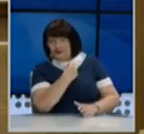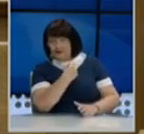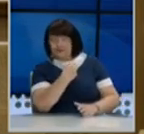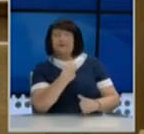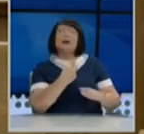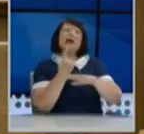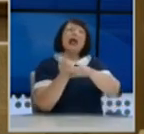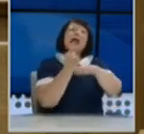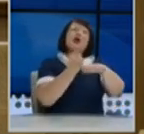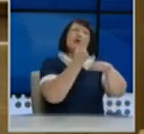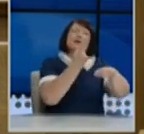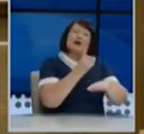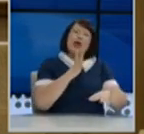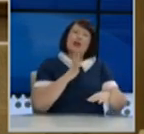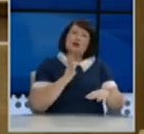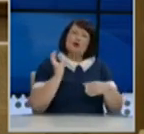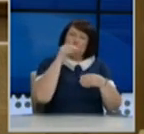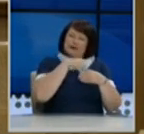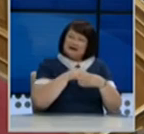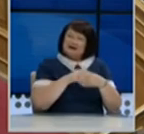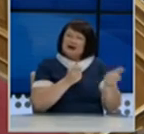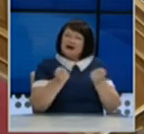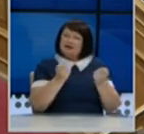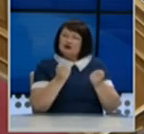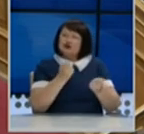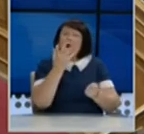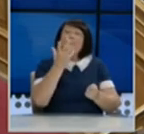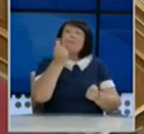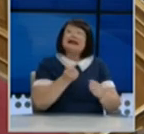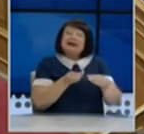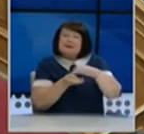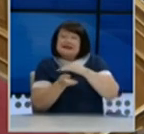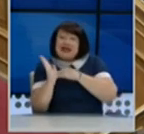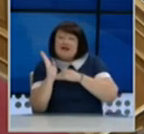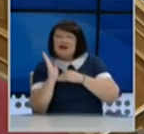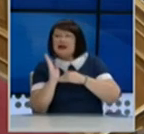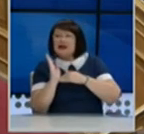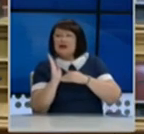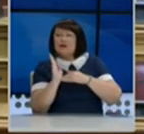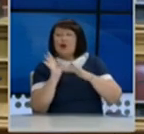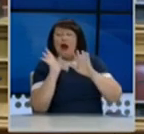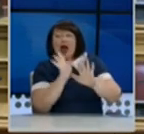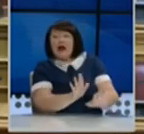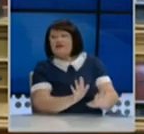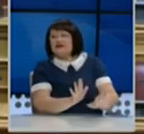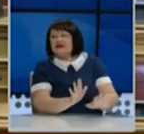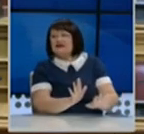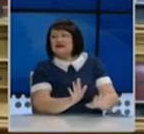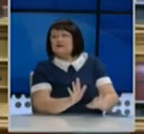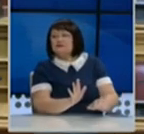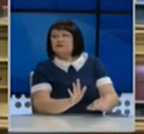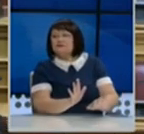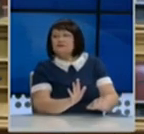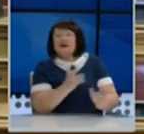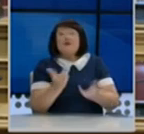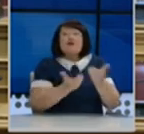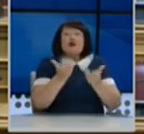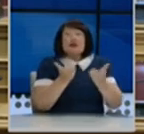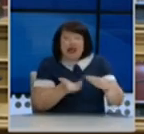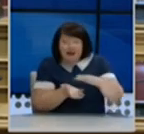του ελικοπτέρου, αυτός που έφυγε στις 5:30, αυτός που δεν ήταν παρόν και